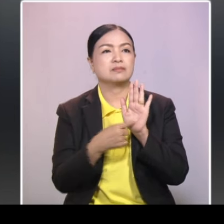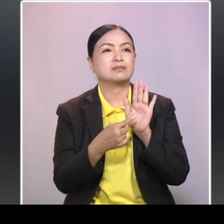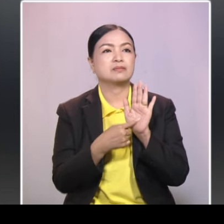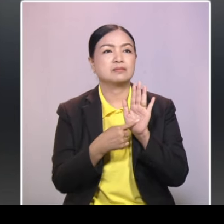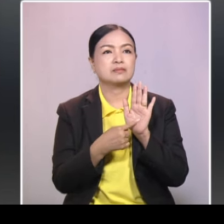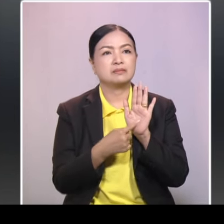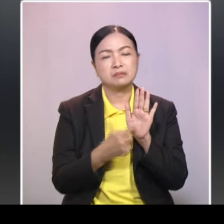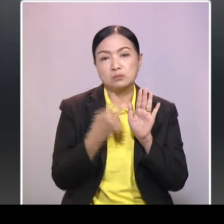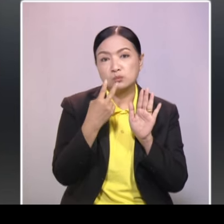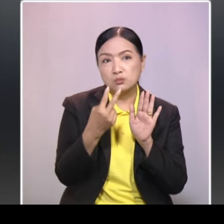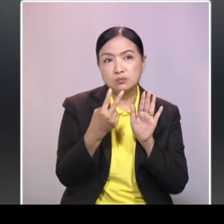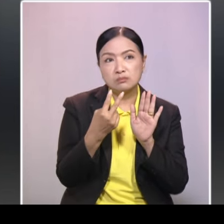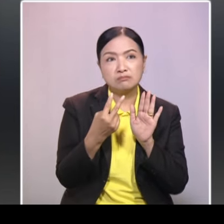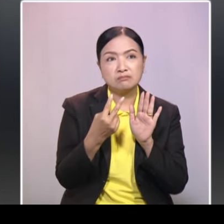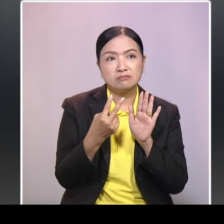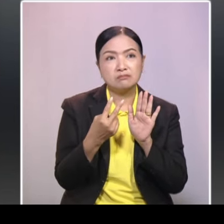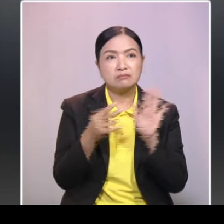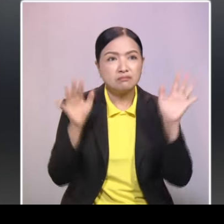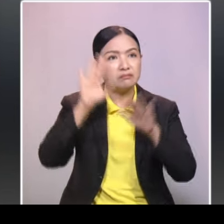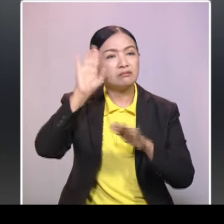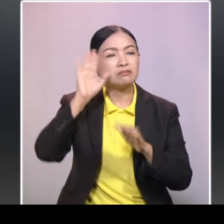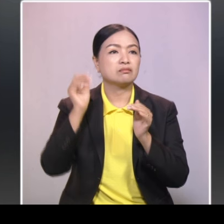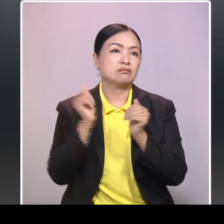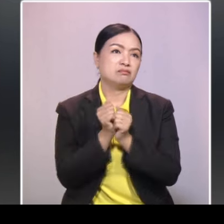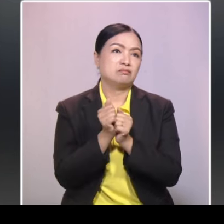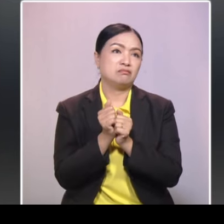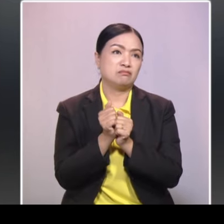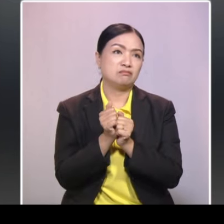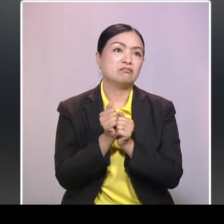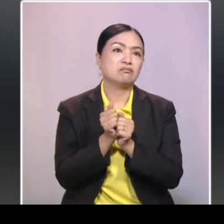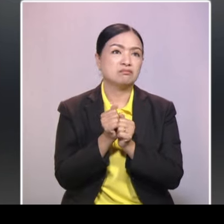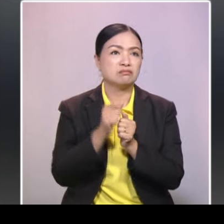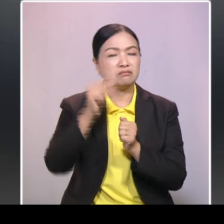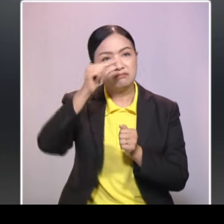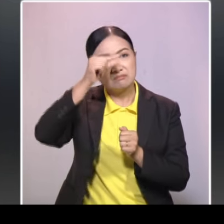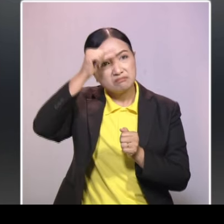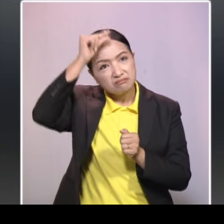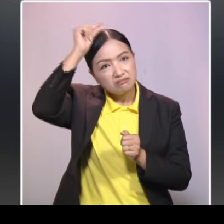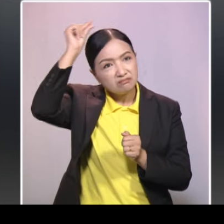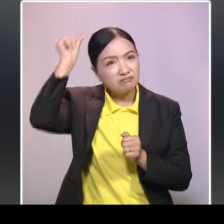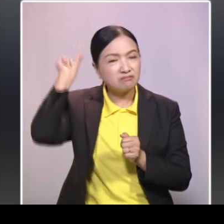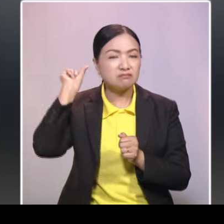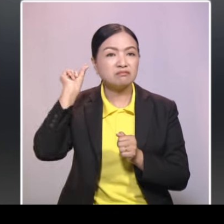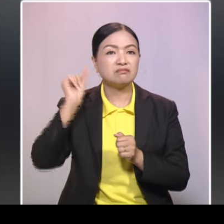เอาอนนิiki chefนี่